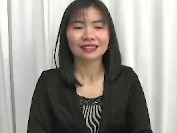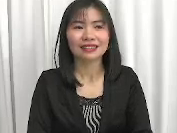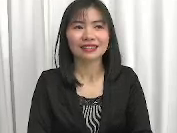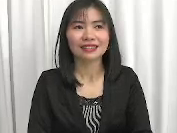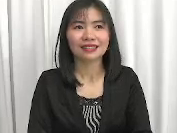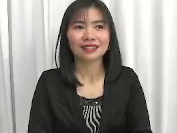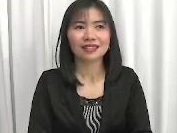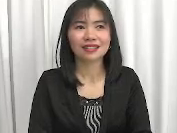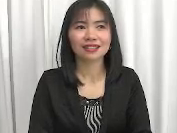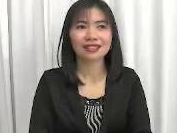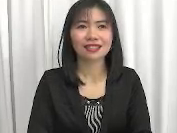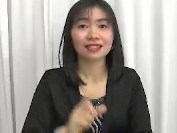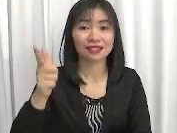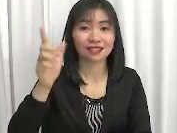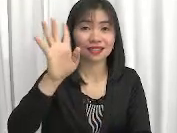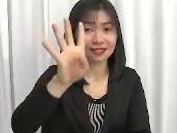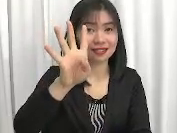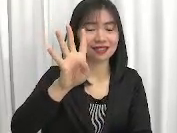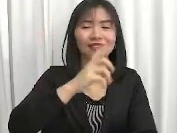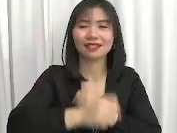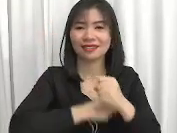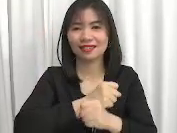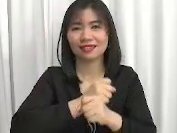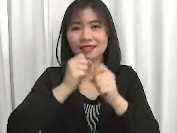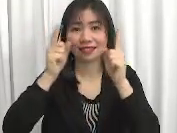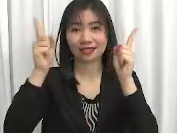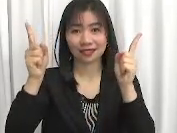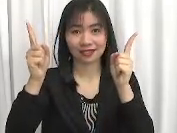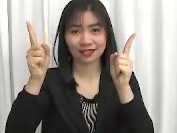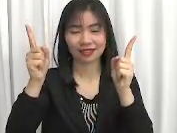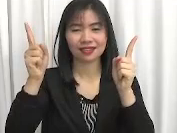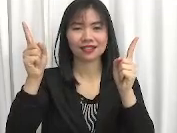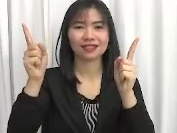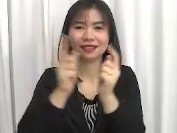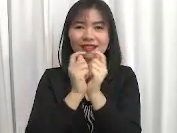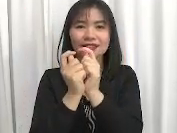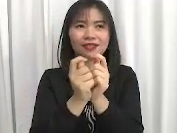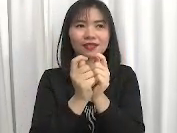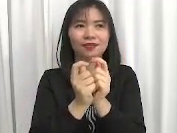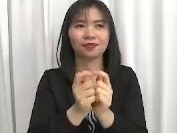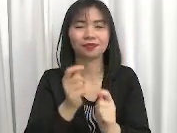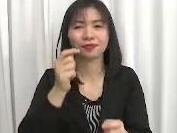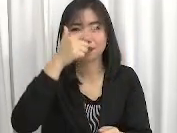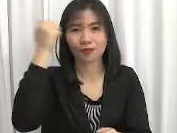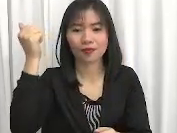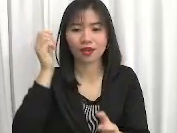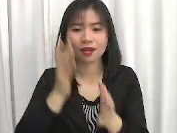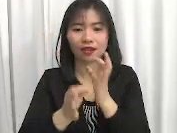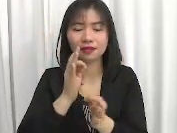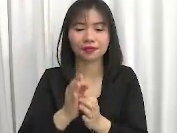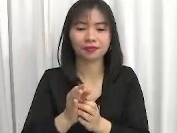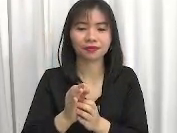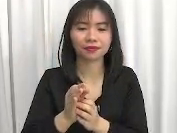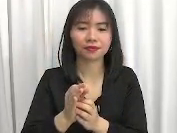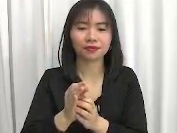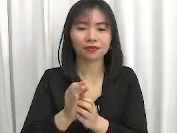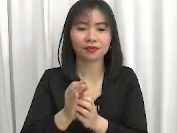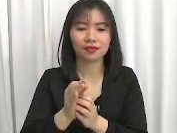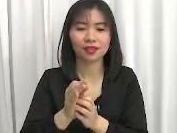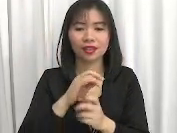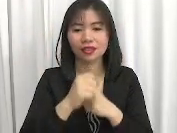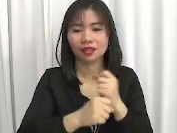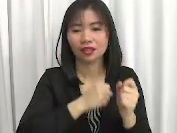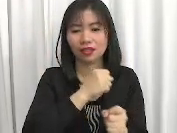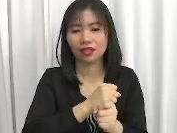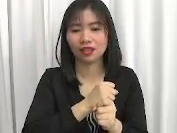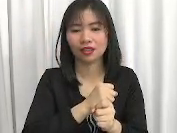Biruin mo, ganun na pala katagal. No? Oo, kasi kung ang taon ang siyang basihan ng ating pagsasama, hanggang